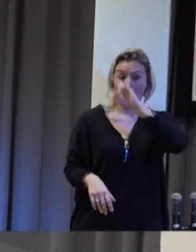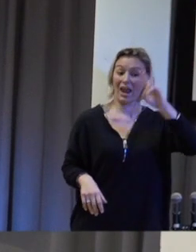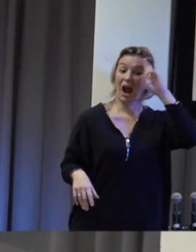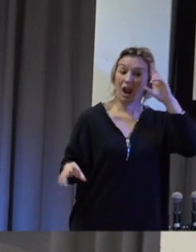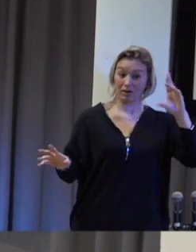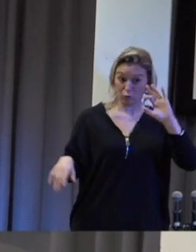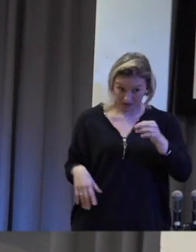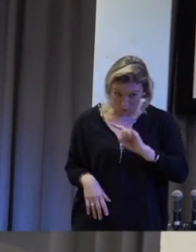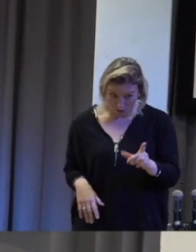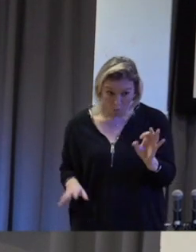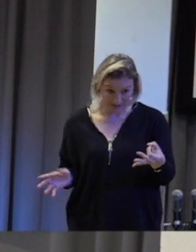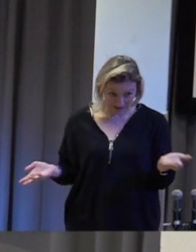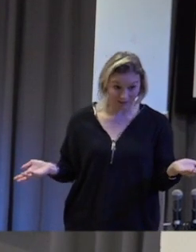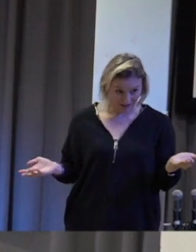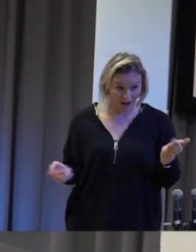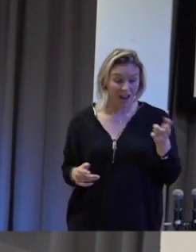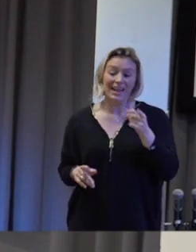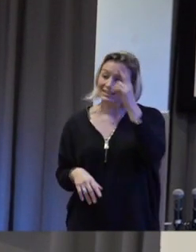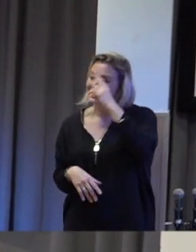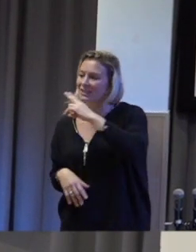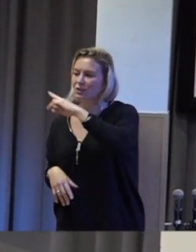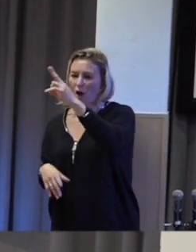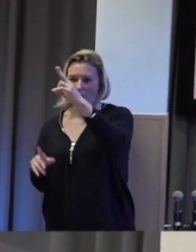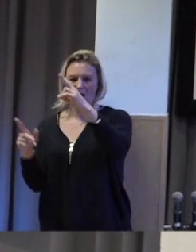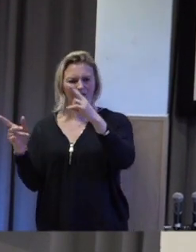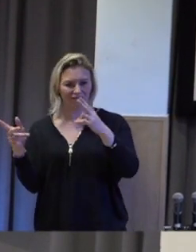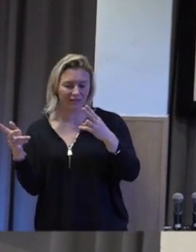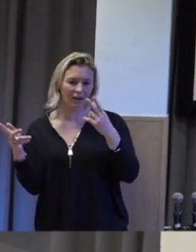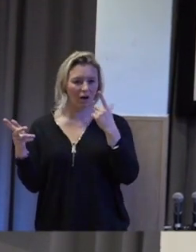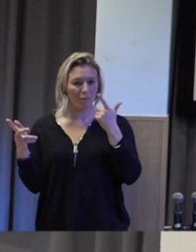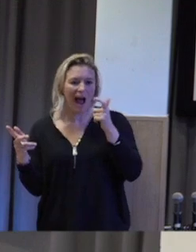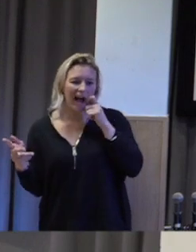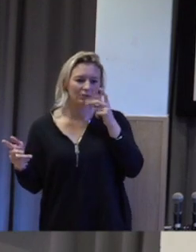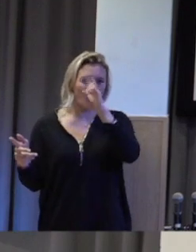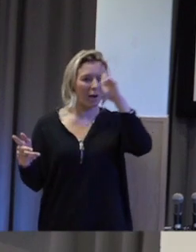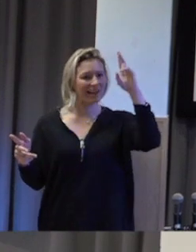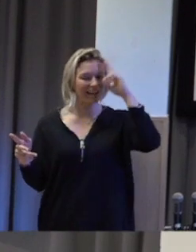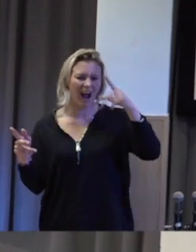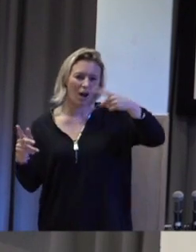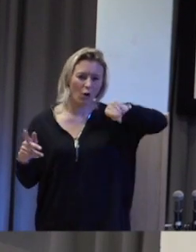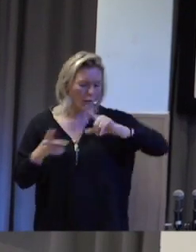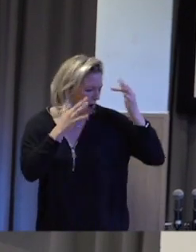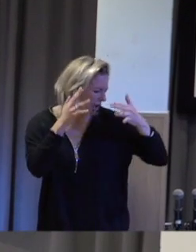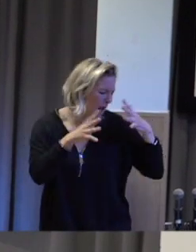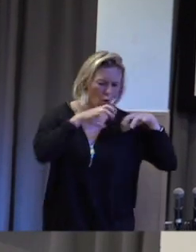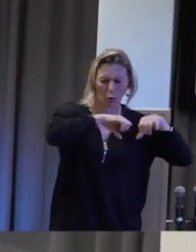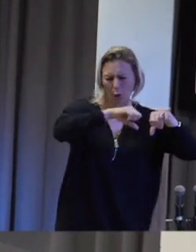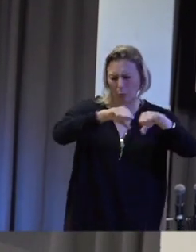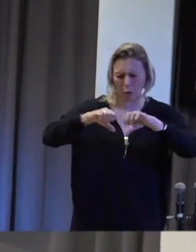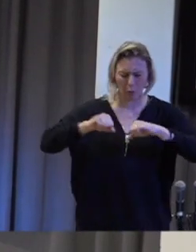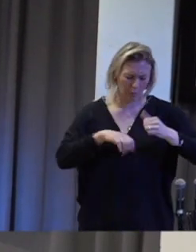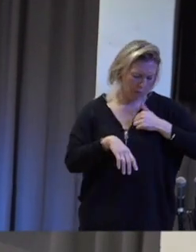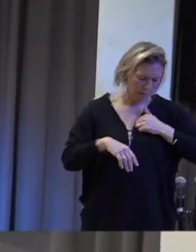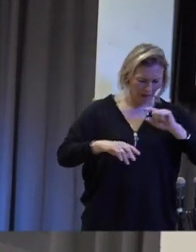ou non? Le Seigneur entend la part de cette race royale très occupée, même très préoccupée par